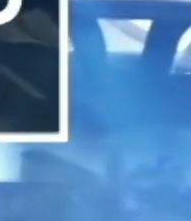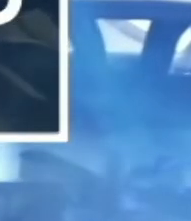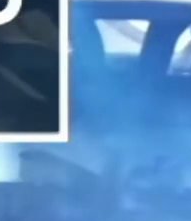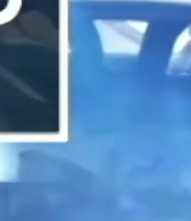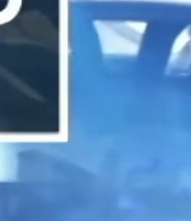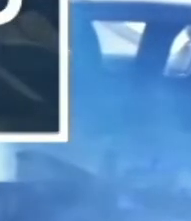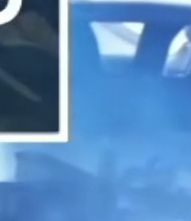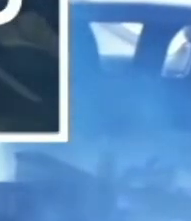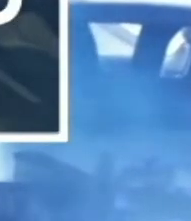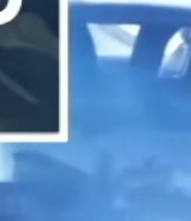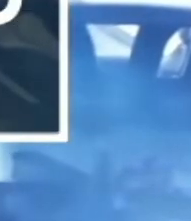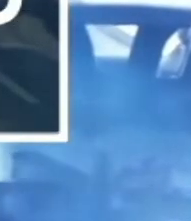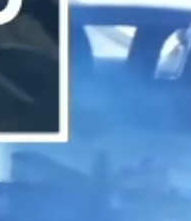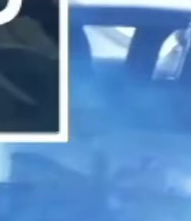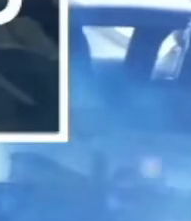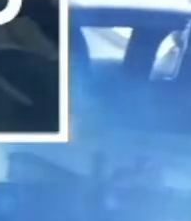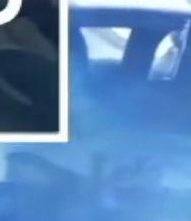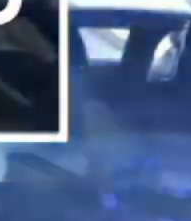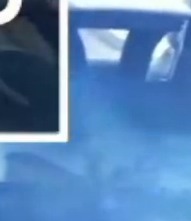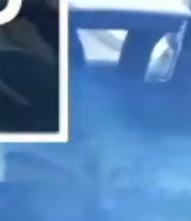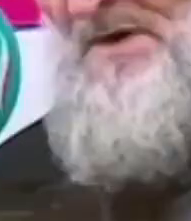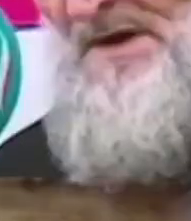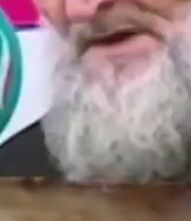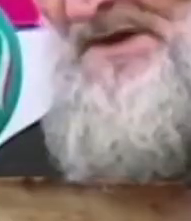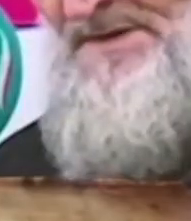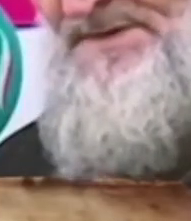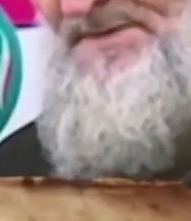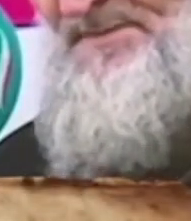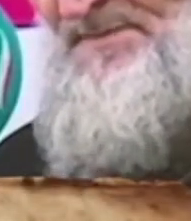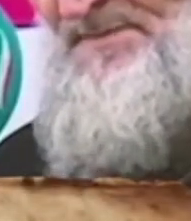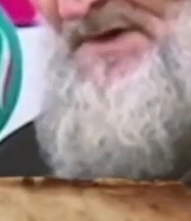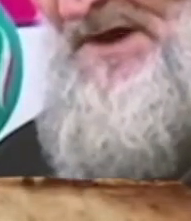الظلماء نورا.